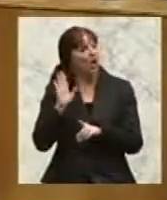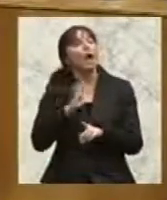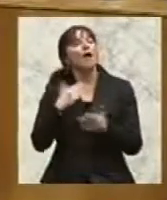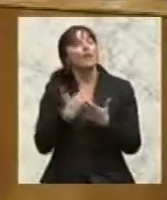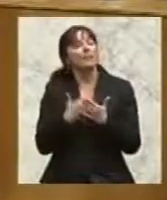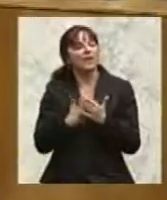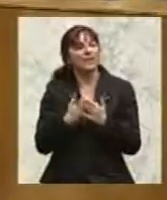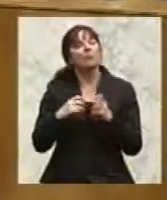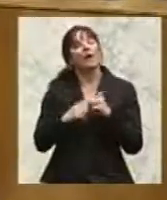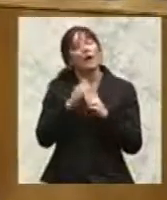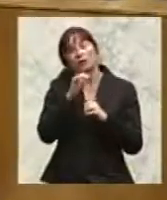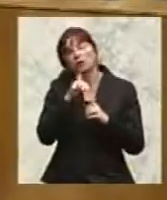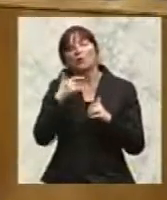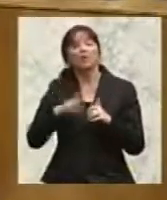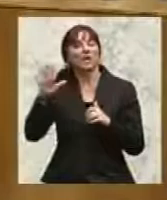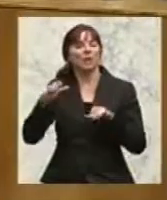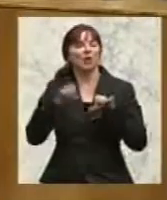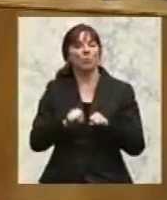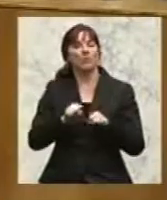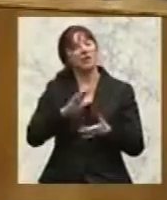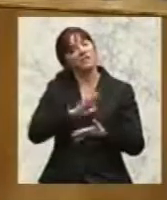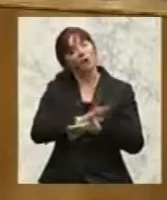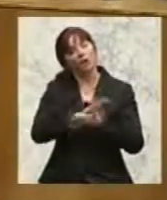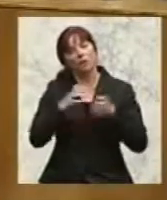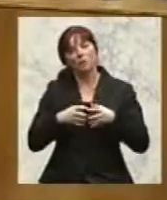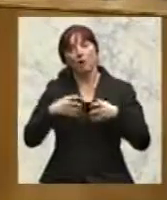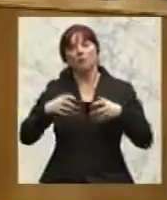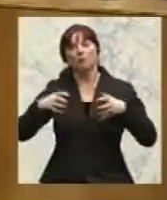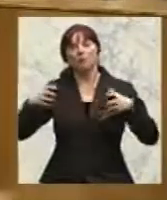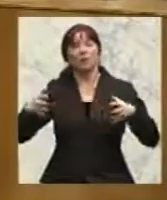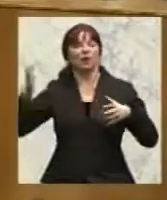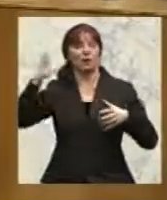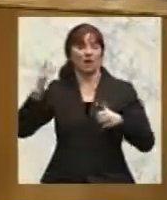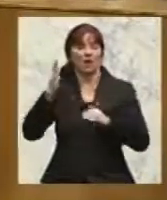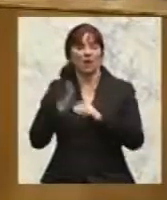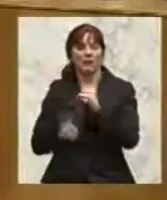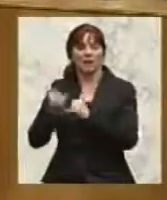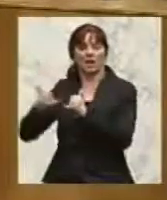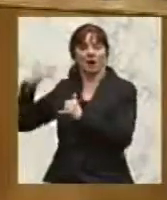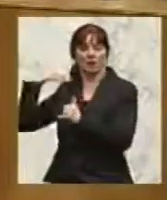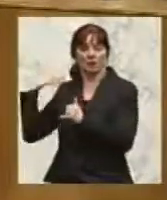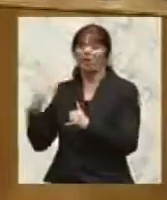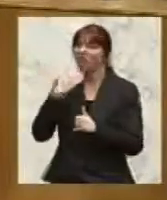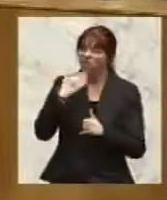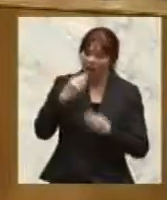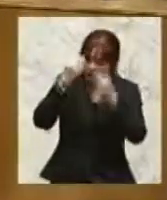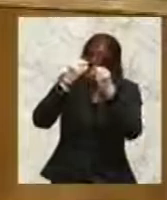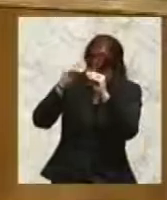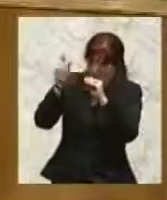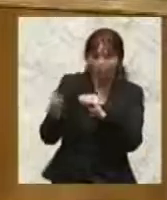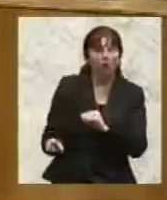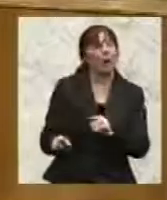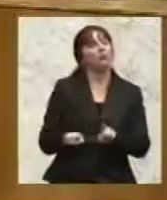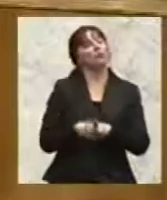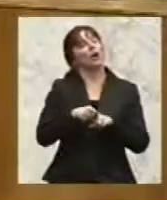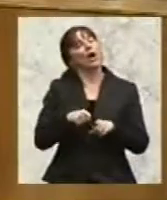aber auch zur Ausweitung der Aufgaben des Rechnungshofes geführt. Ich danke Ihnen ausdrücklich für dieses Vertrauen, das Sie in die Arbeit des Rechnungshofes damit